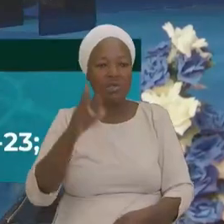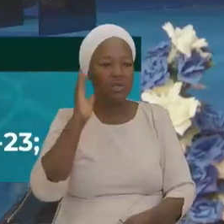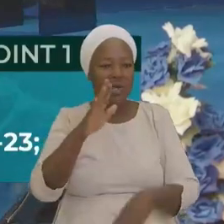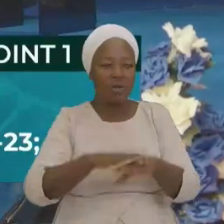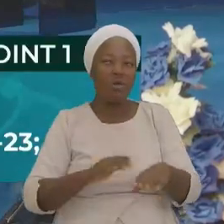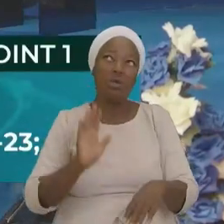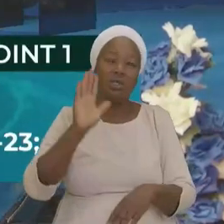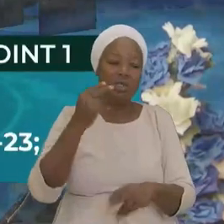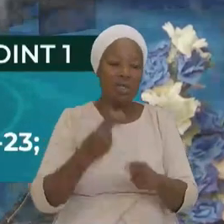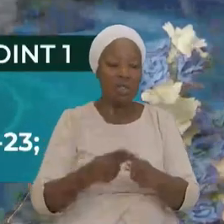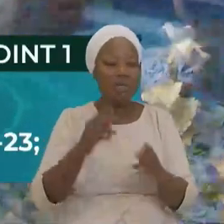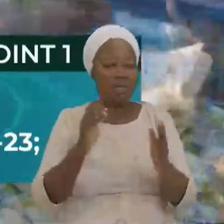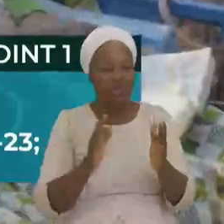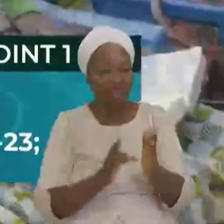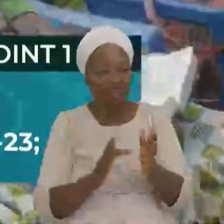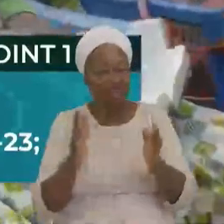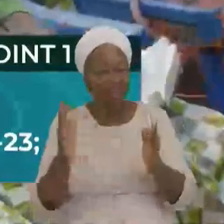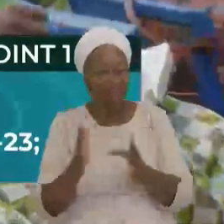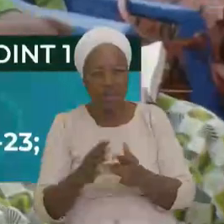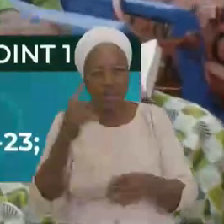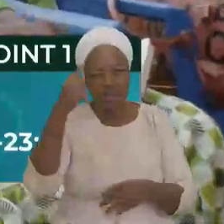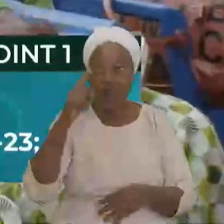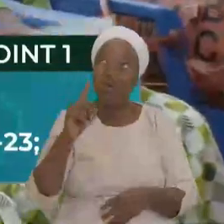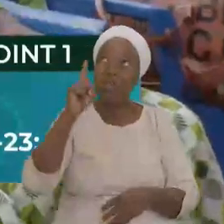et tu lui donneras le nom de Jésus.